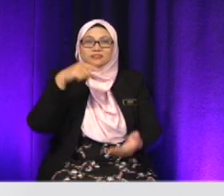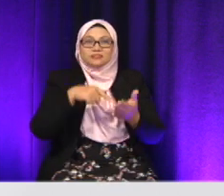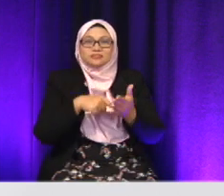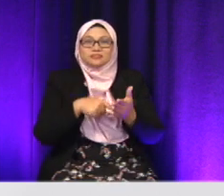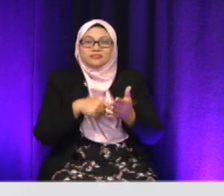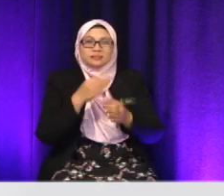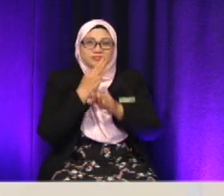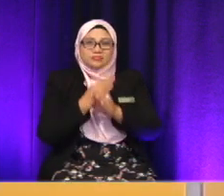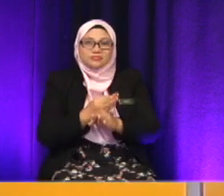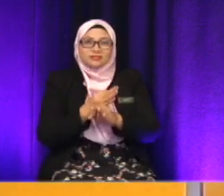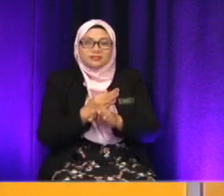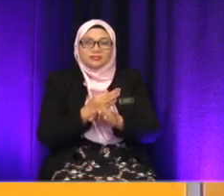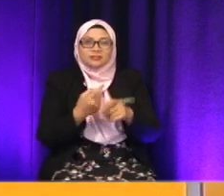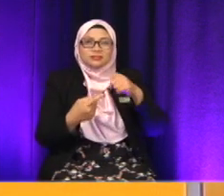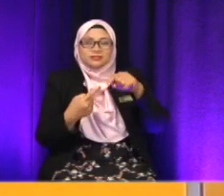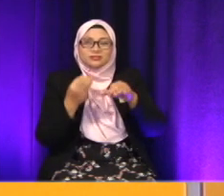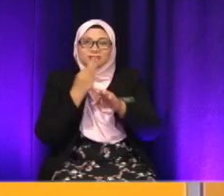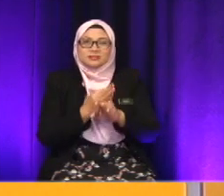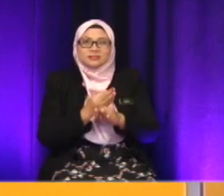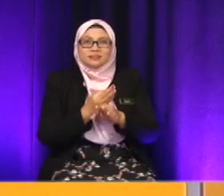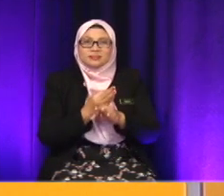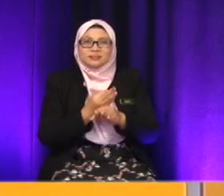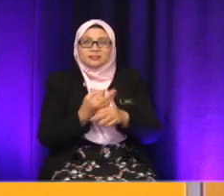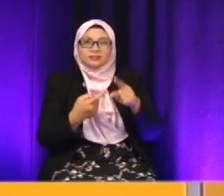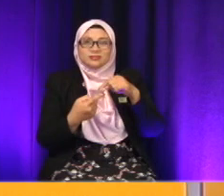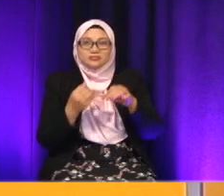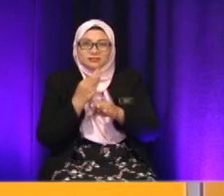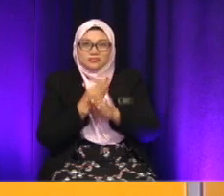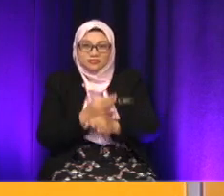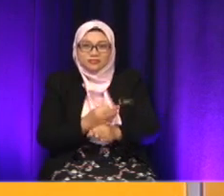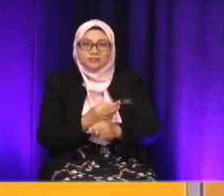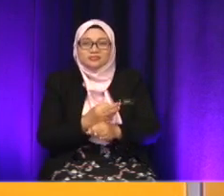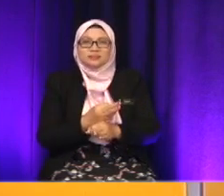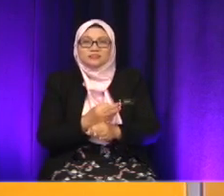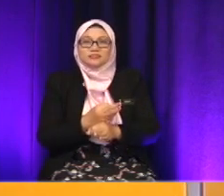fungsi Oke bila fungsi apa-apa juga itu fungsi ini adalah